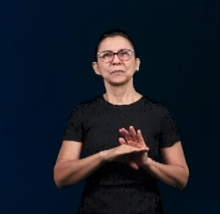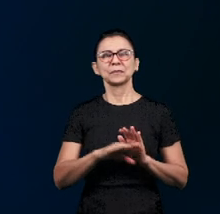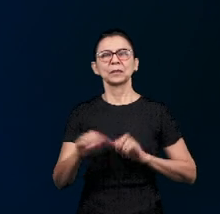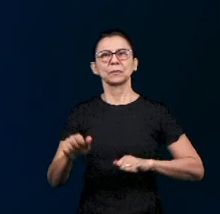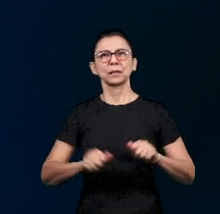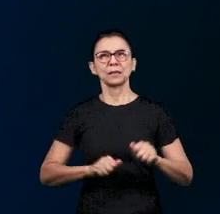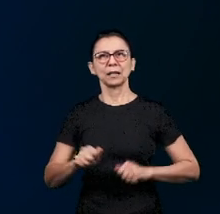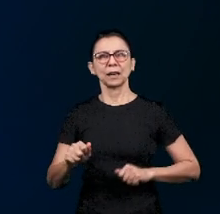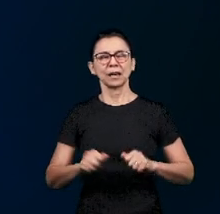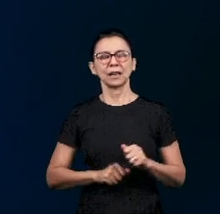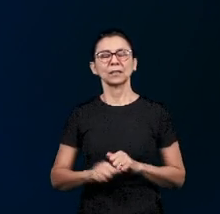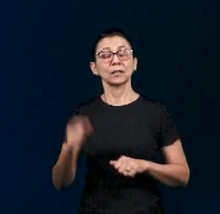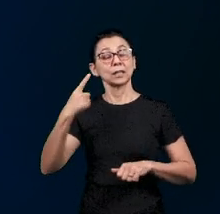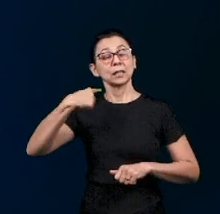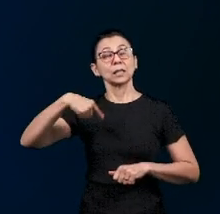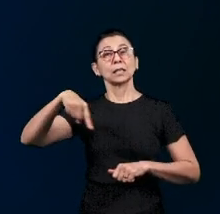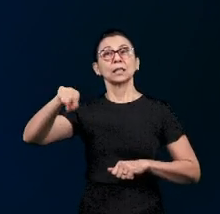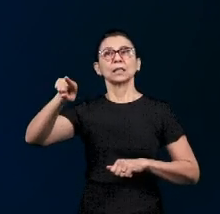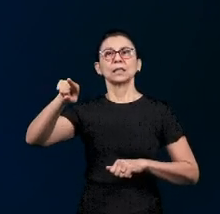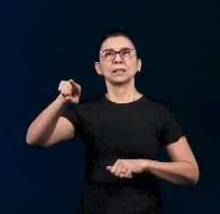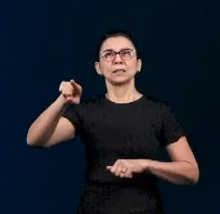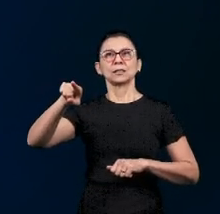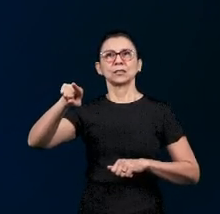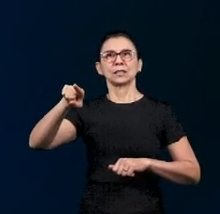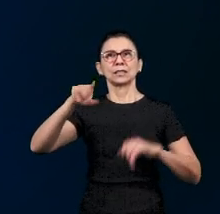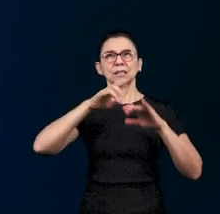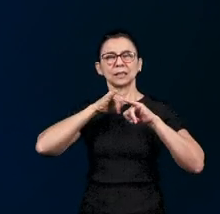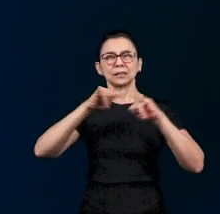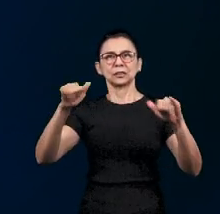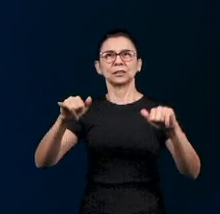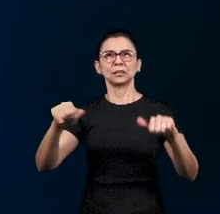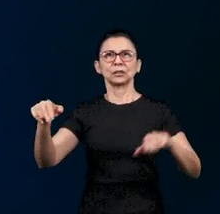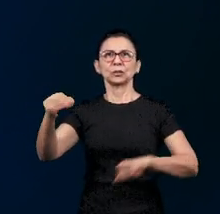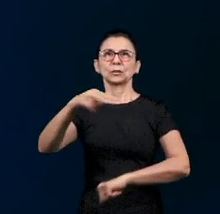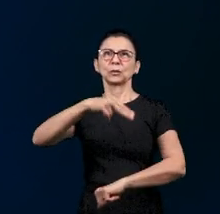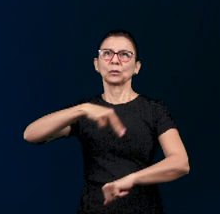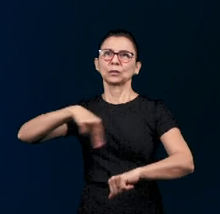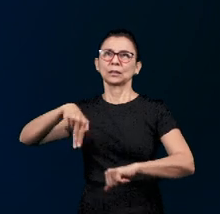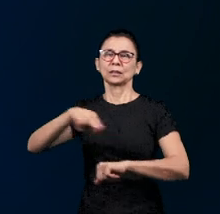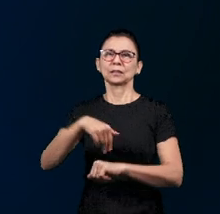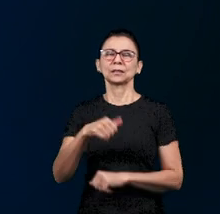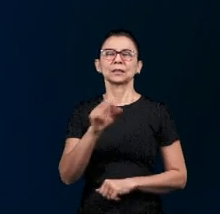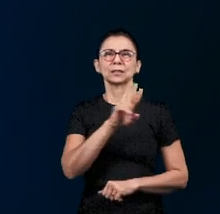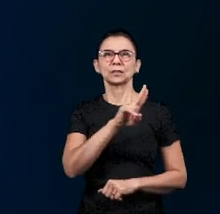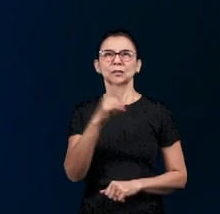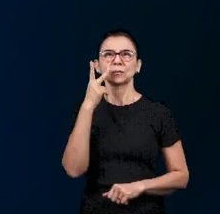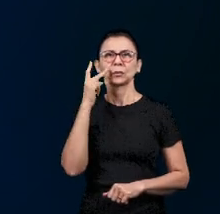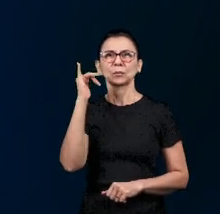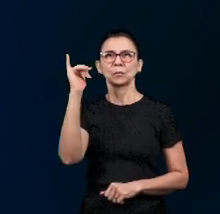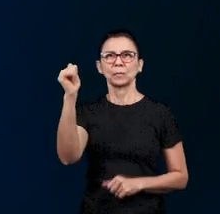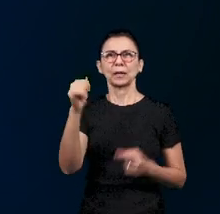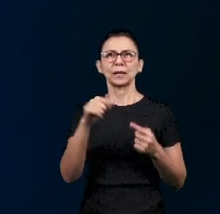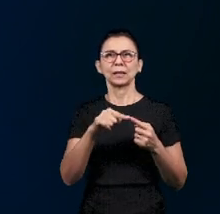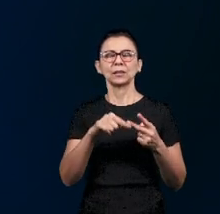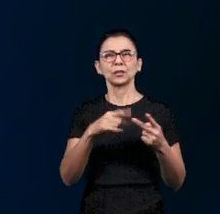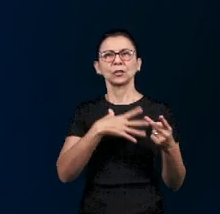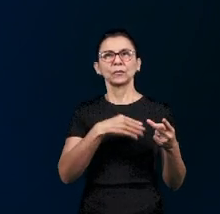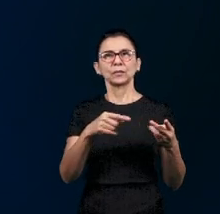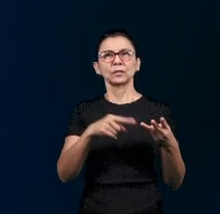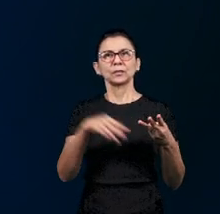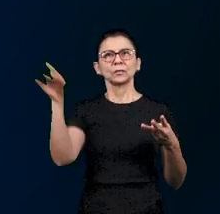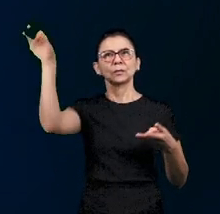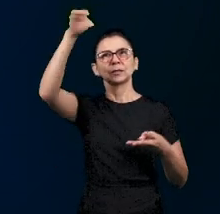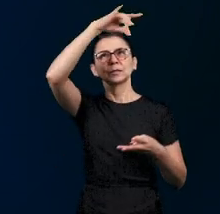des disciples à toutes les nations en les baptisant au nom du Père, du Fils et du Saint-Esprit. » Un autre texte biblique que nous